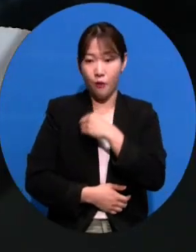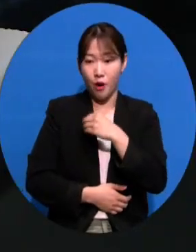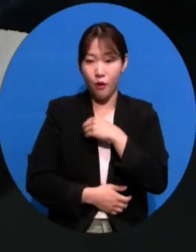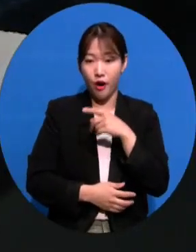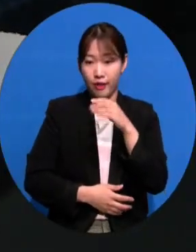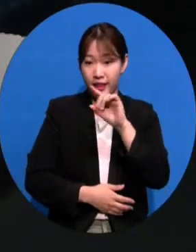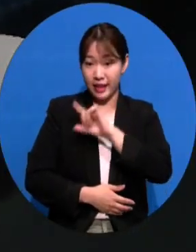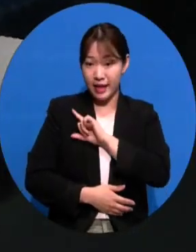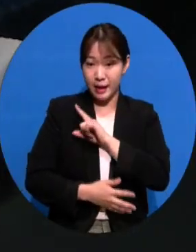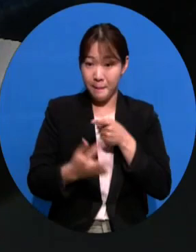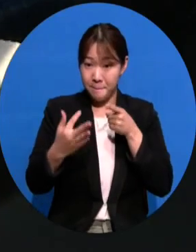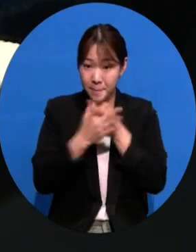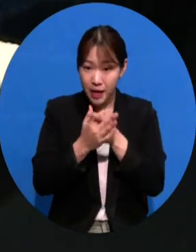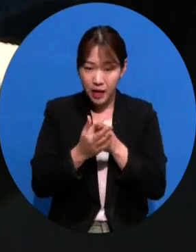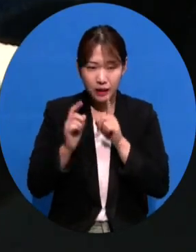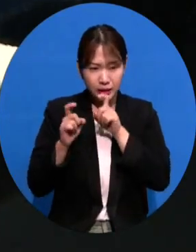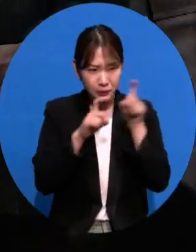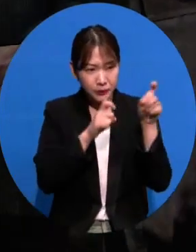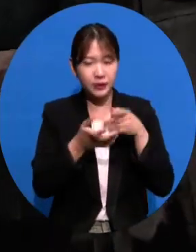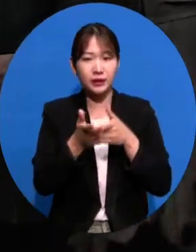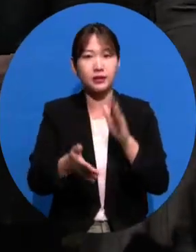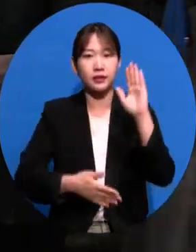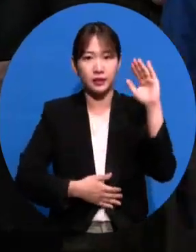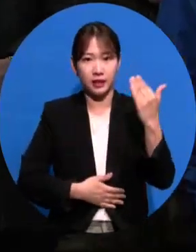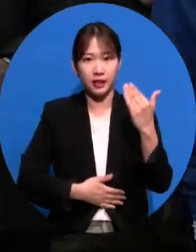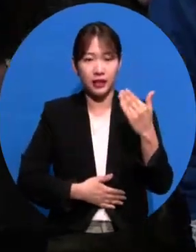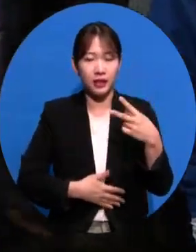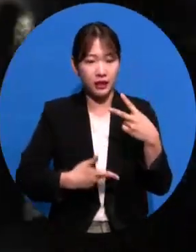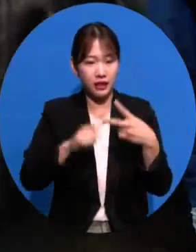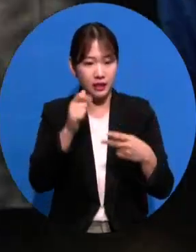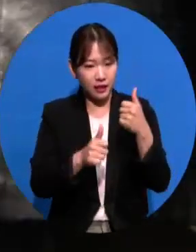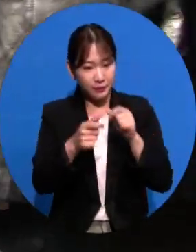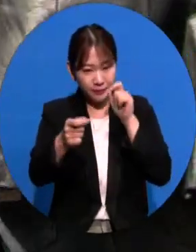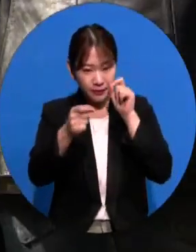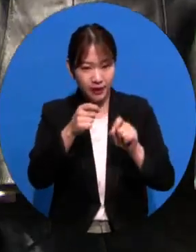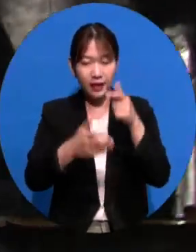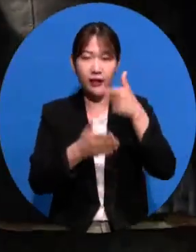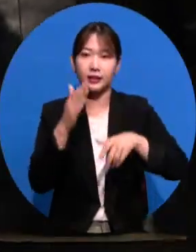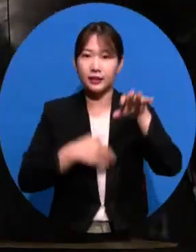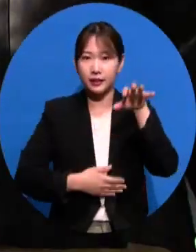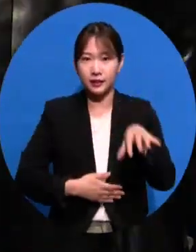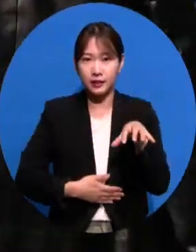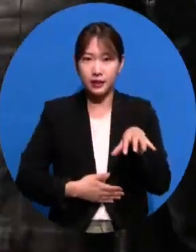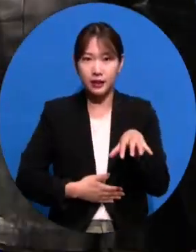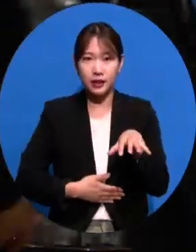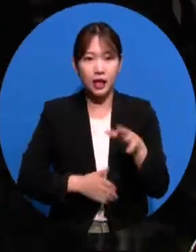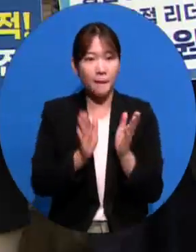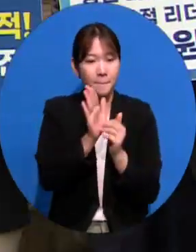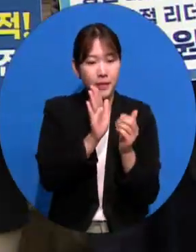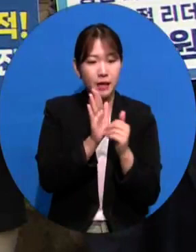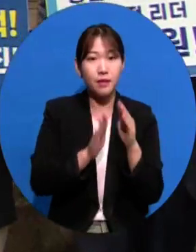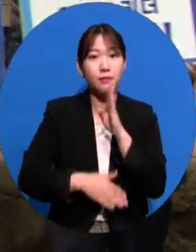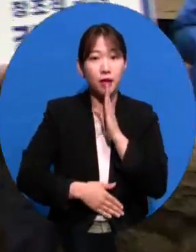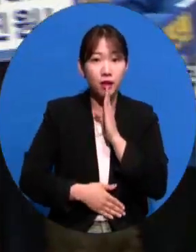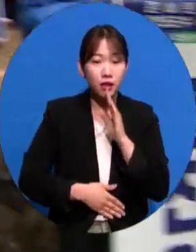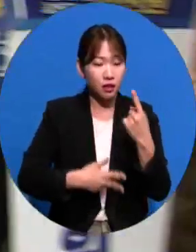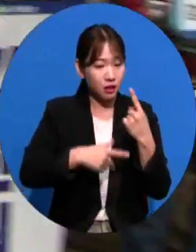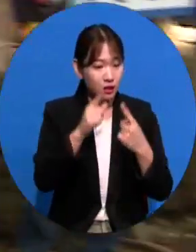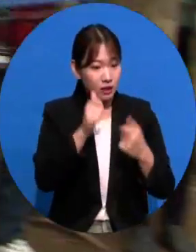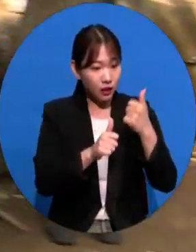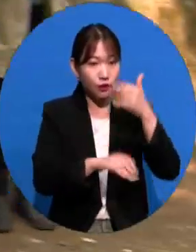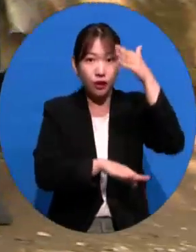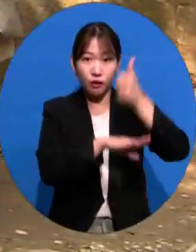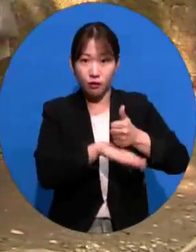명부 유출 의혹이 제기됐습니다. 2차 경선을 앞둔 강진에서는 비공개되어야 할 1차